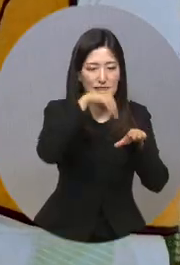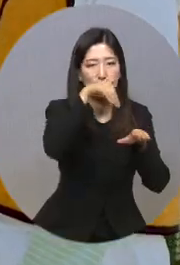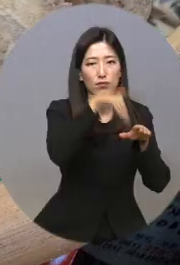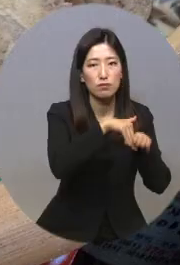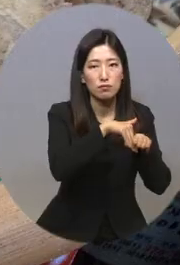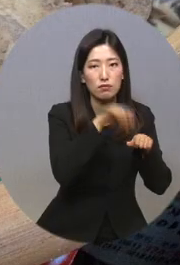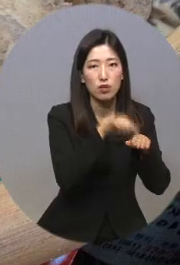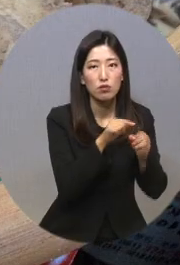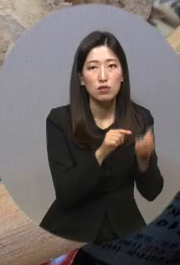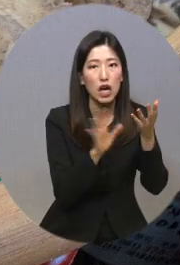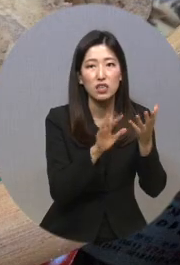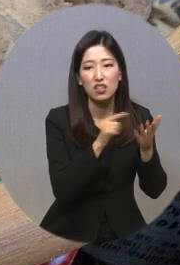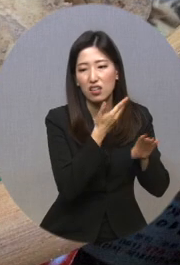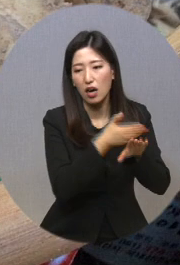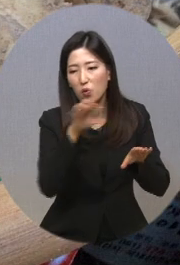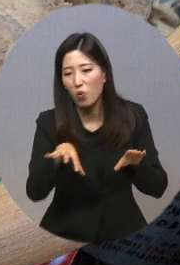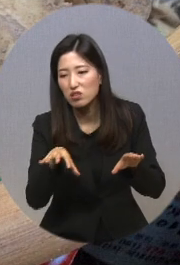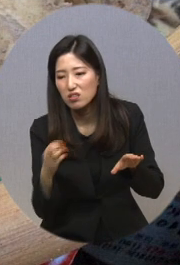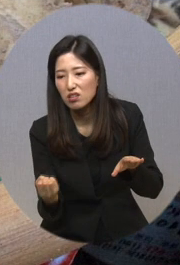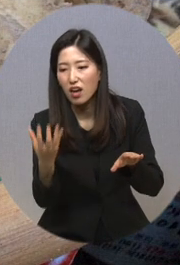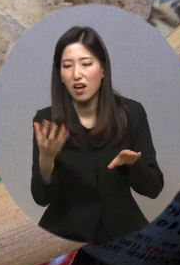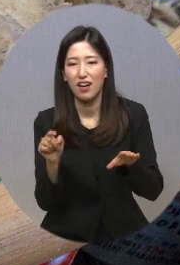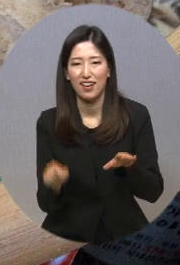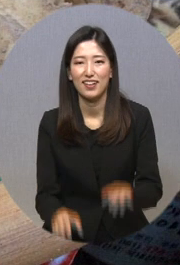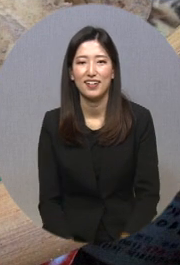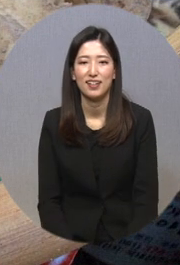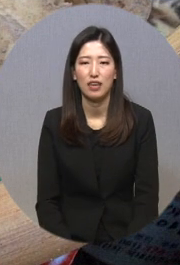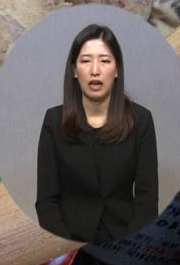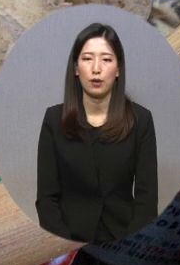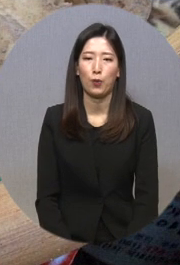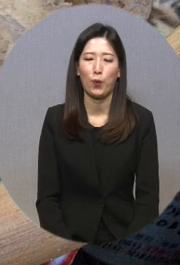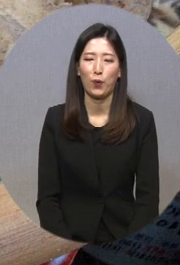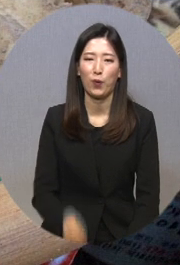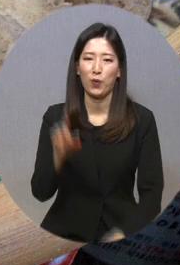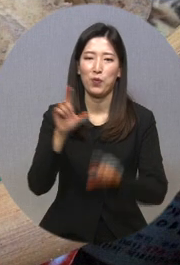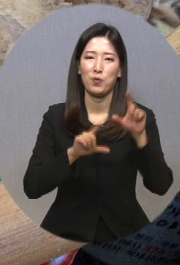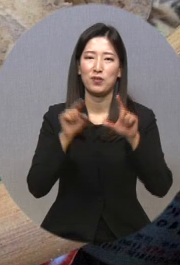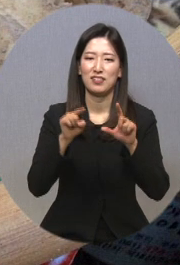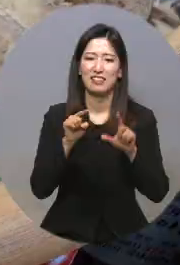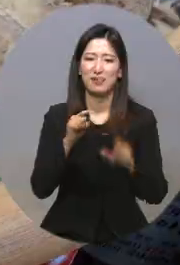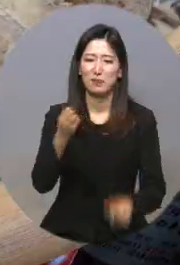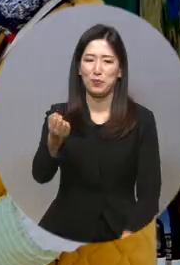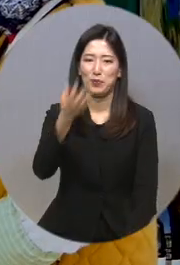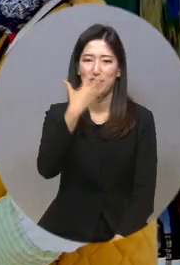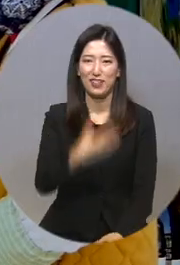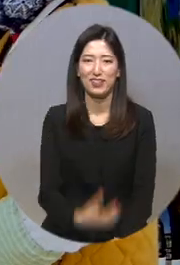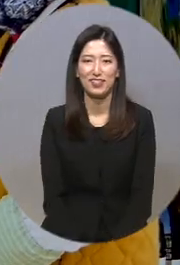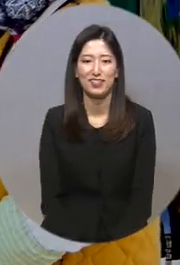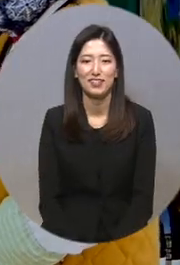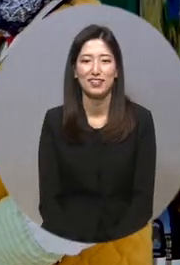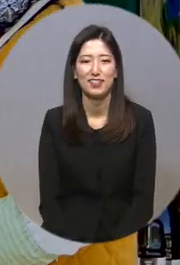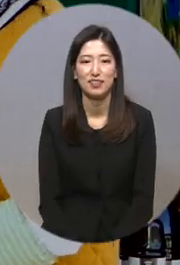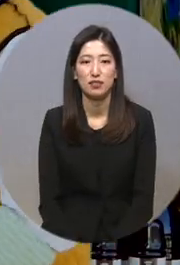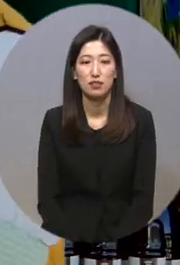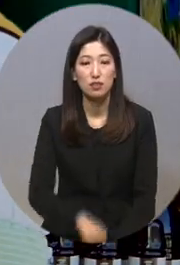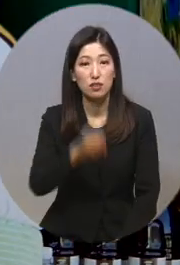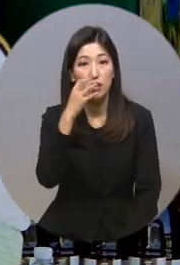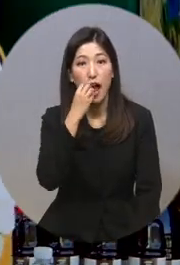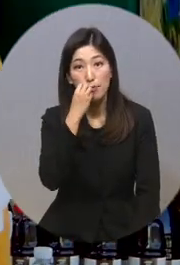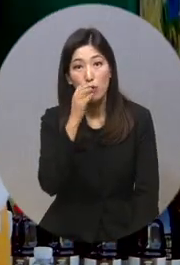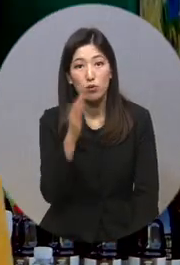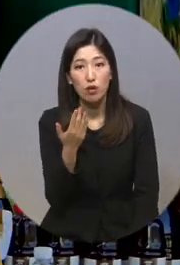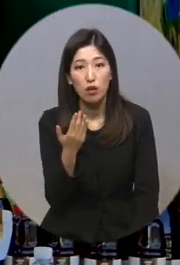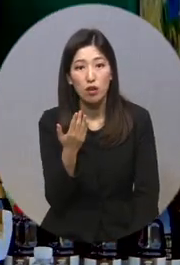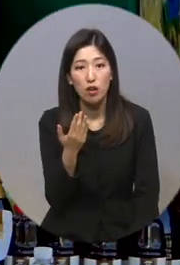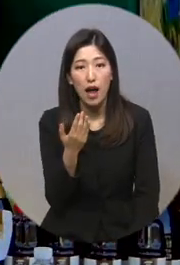뚱딴지라 합니다. 아, 모양이? 참 생긴 게 참. 생긴 게 혼나게 생겼어요. 예. 이걸 생으로 먹어도 돼요? 예, 생으로